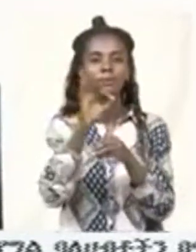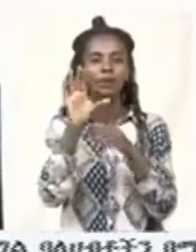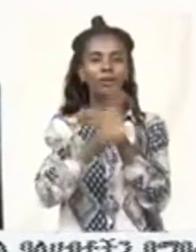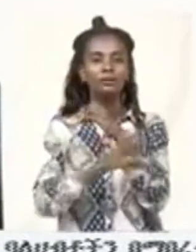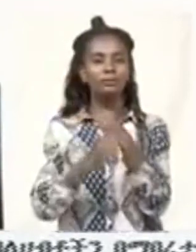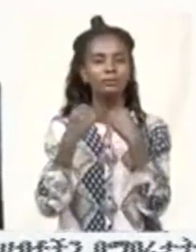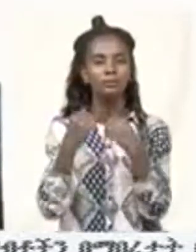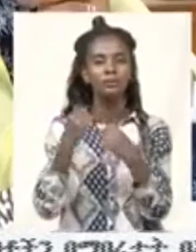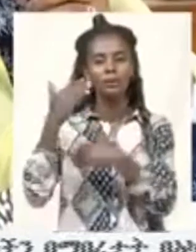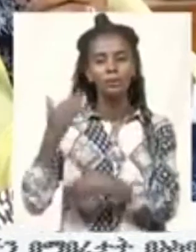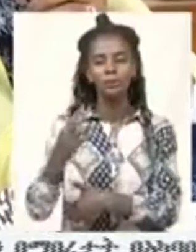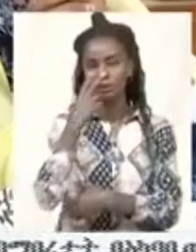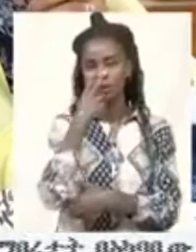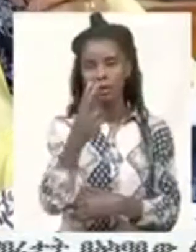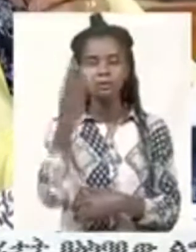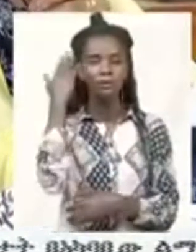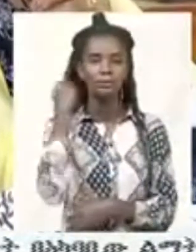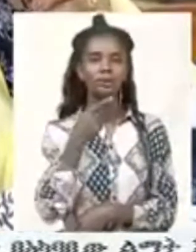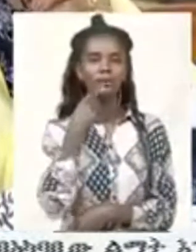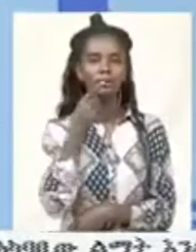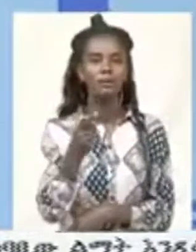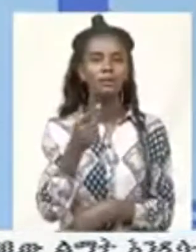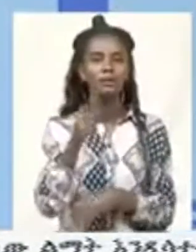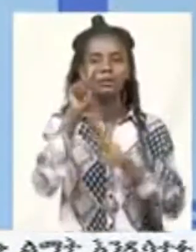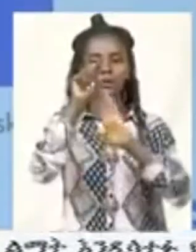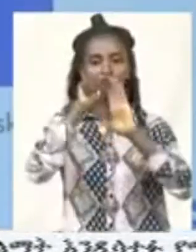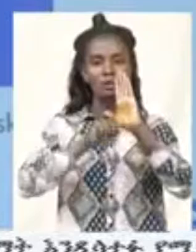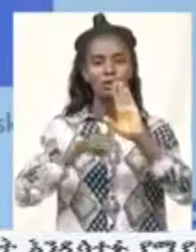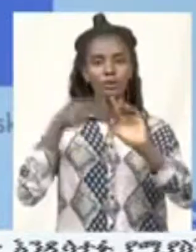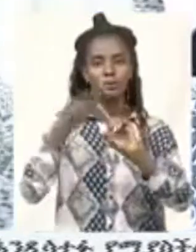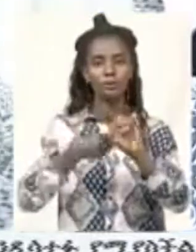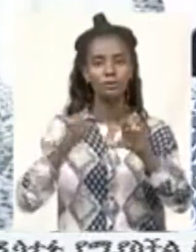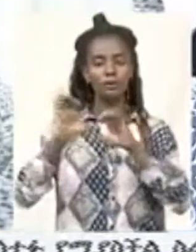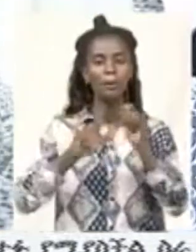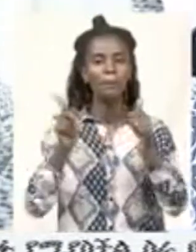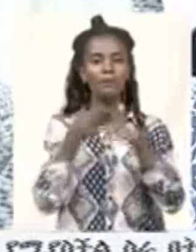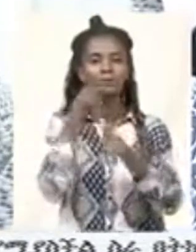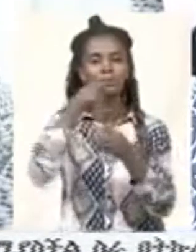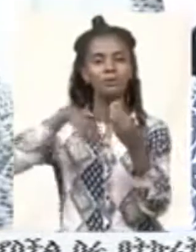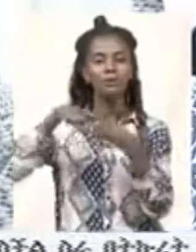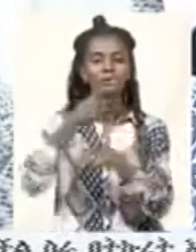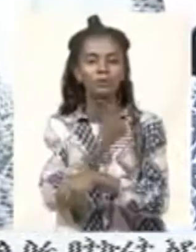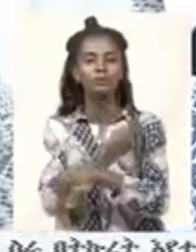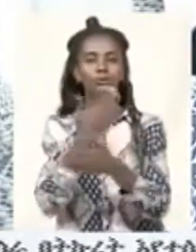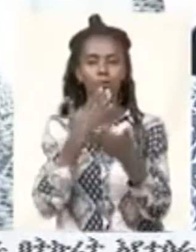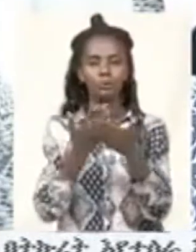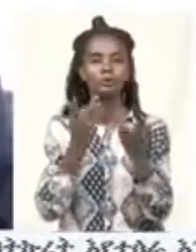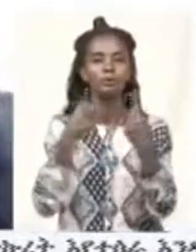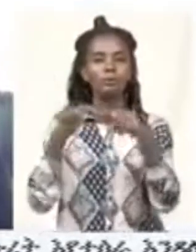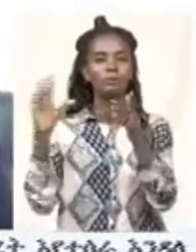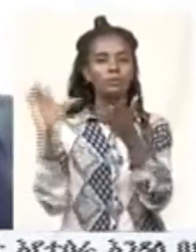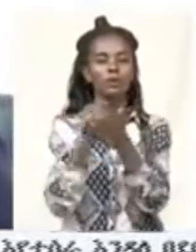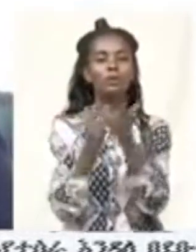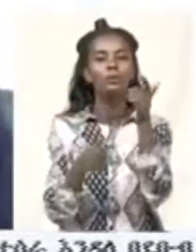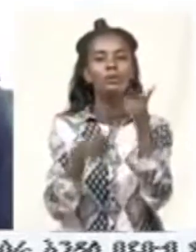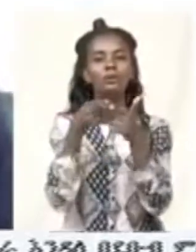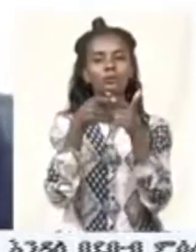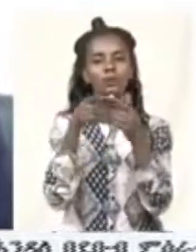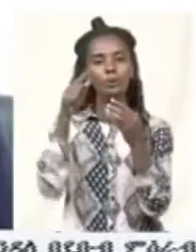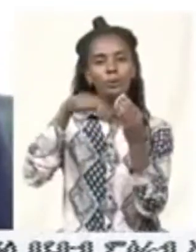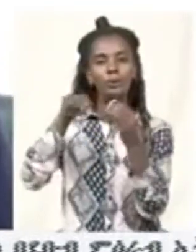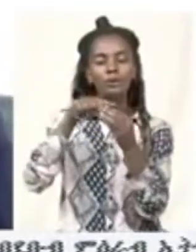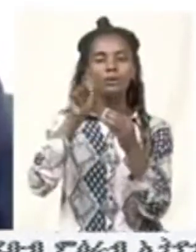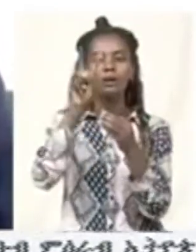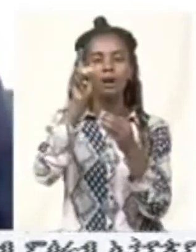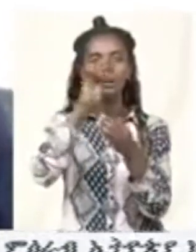በርካታ ጠንካራ ጎኖች የታዩበት ነበር ብለዋል። በታህሳስ ወር ከተካሄደው የመጀመሪያው ዙር ክትባት ጥሩ ተሞክሮዎችን በመውሰድ በሁለተኛው ዙር ወደ 20